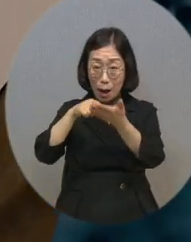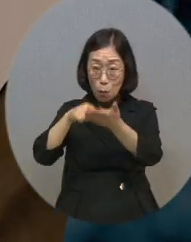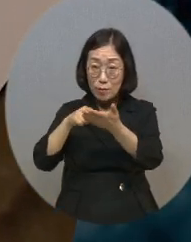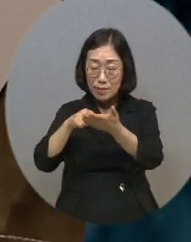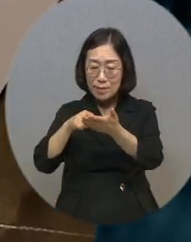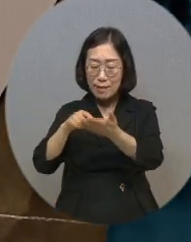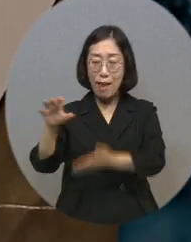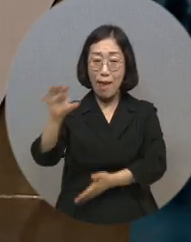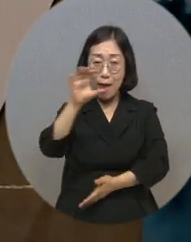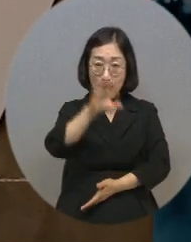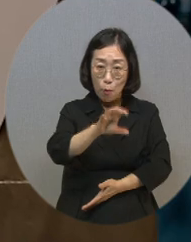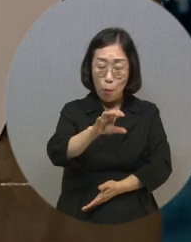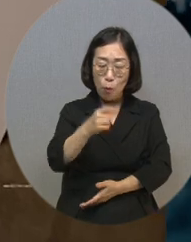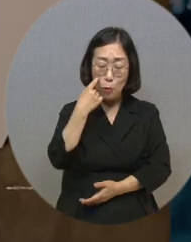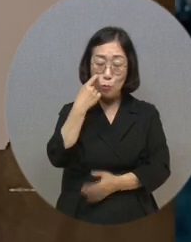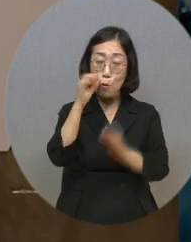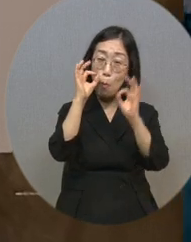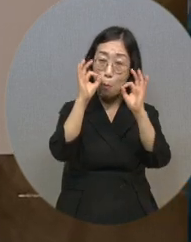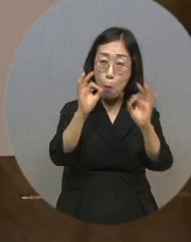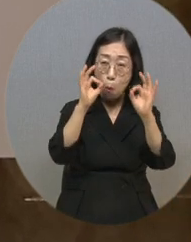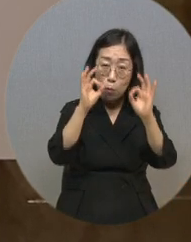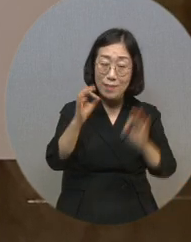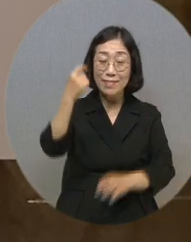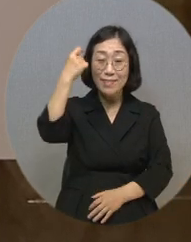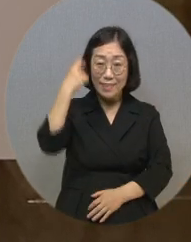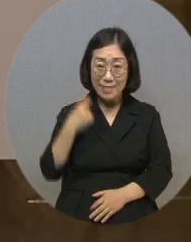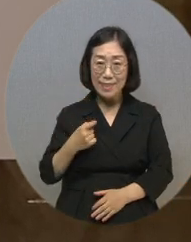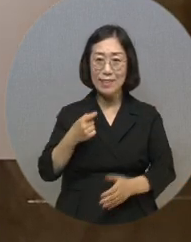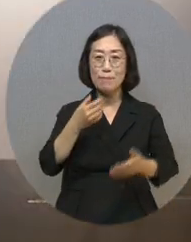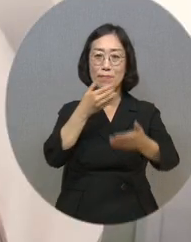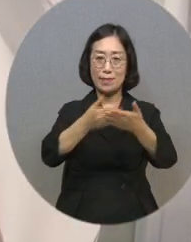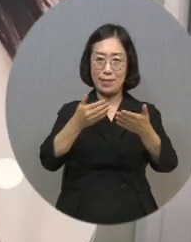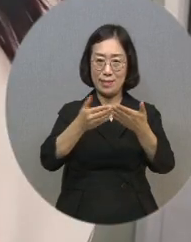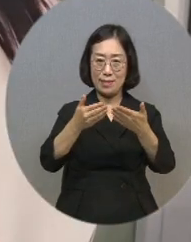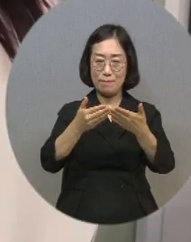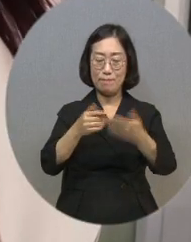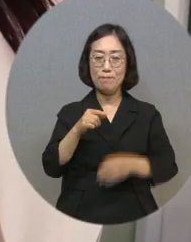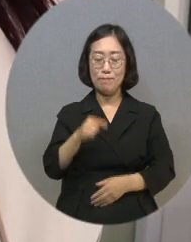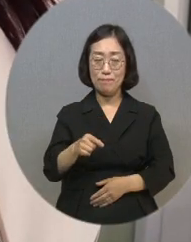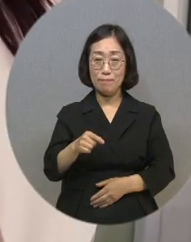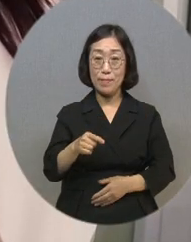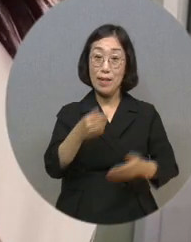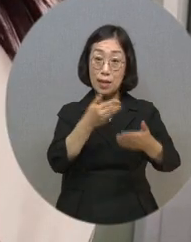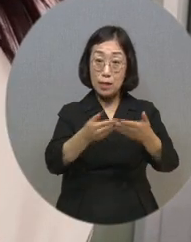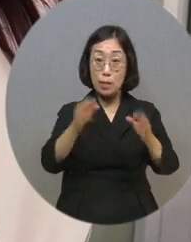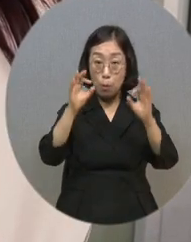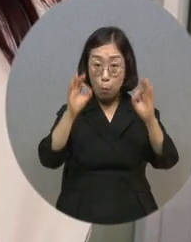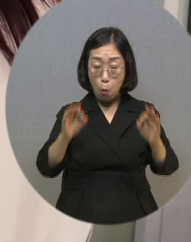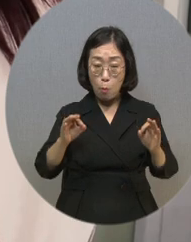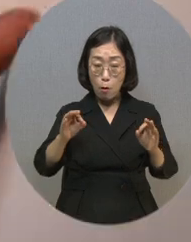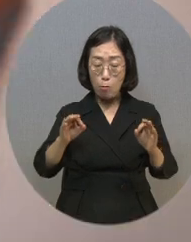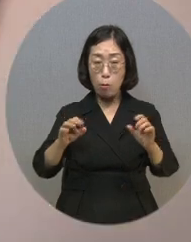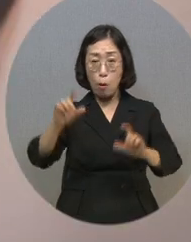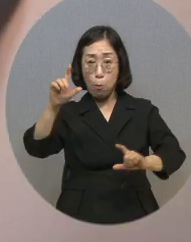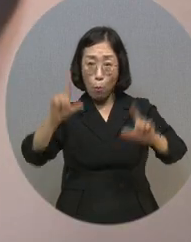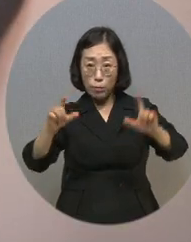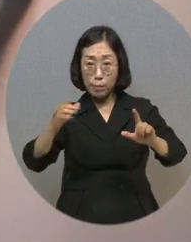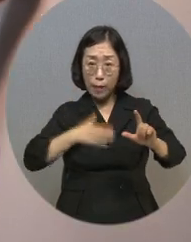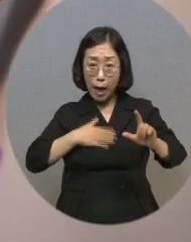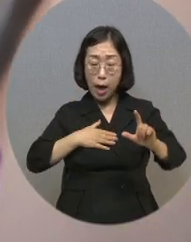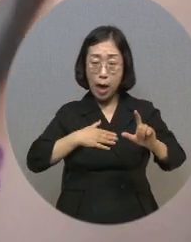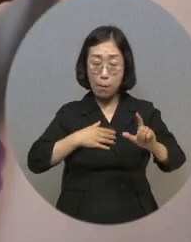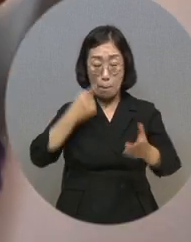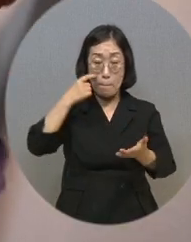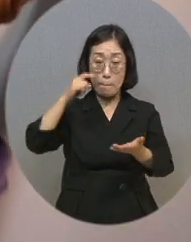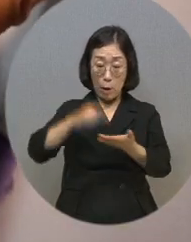풍경을 어떤 눈으로 볼 것인지를 나타냈습니다. 그의 작품에는 풍경 속에 담긴 나의 모습이